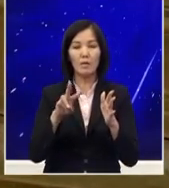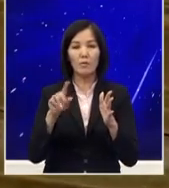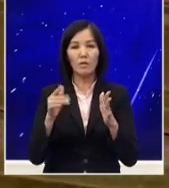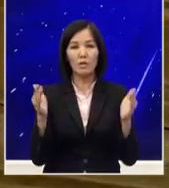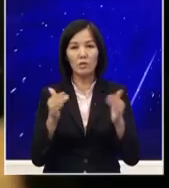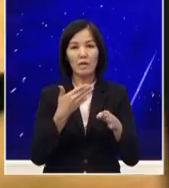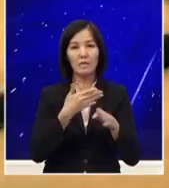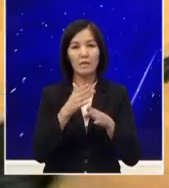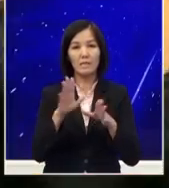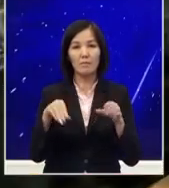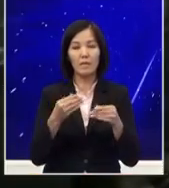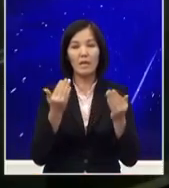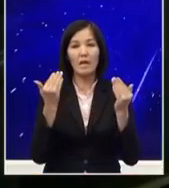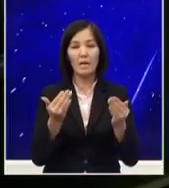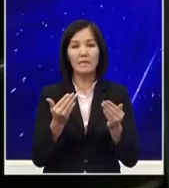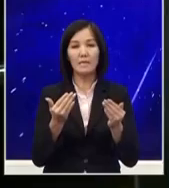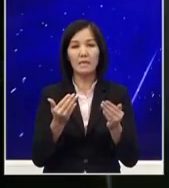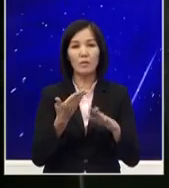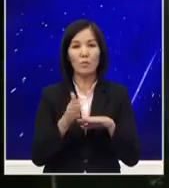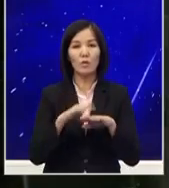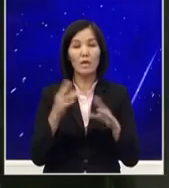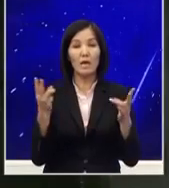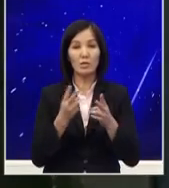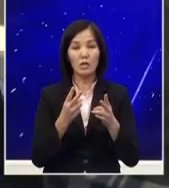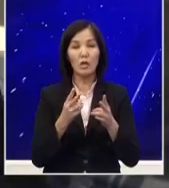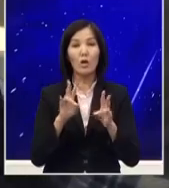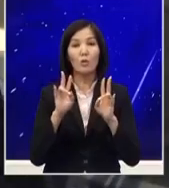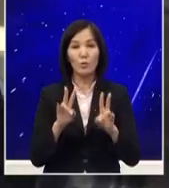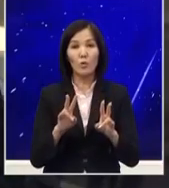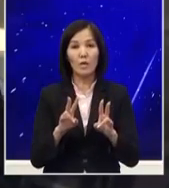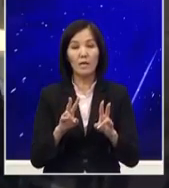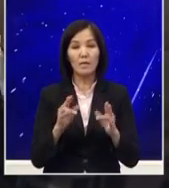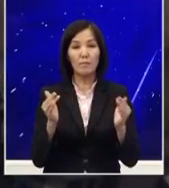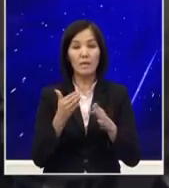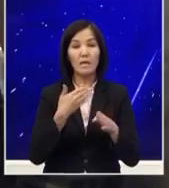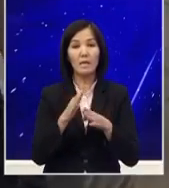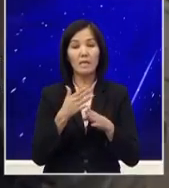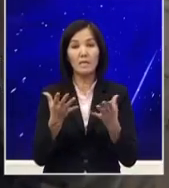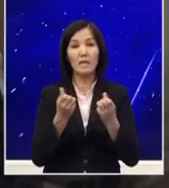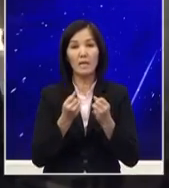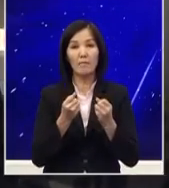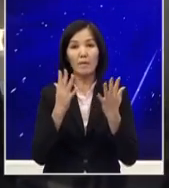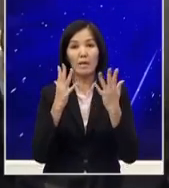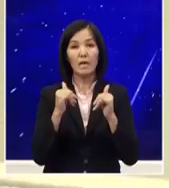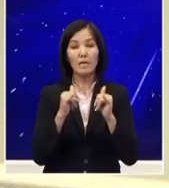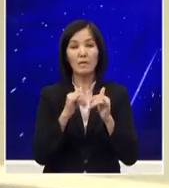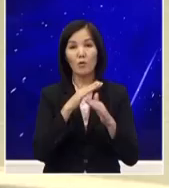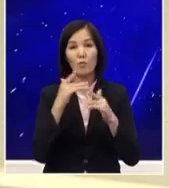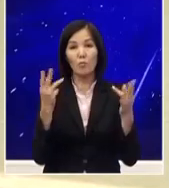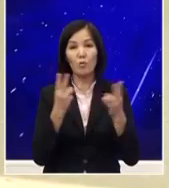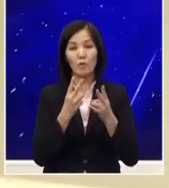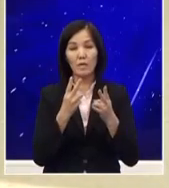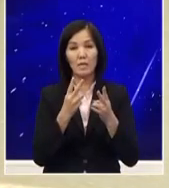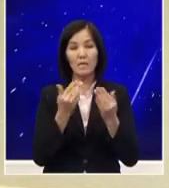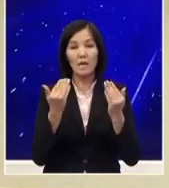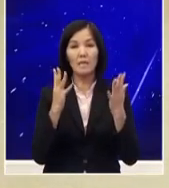шағын несие беріледі. Бұл қазіргі кезеңде өте қажет шаруа. Осыған орай микрокредит аламын деушілердің де саны көп болуы тиіс. Алайда